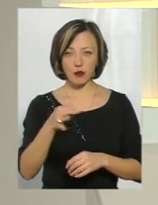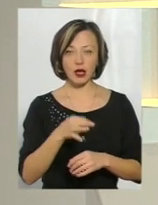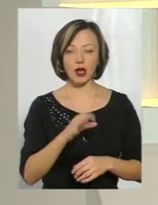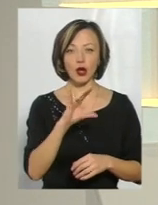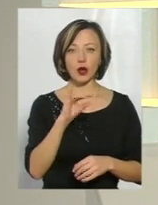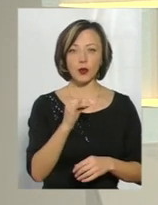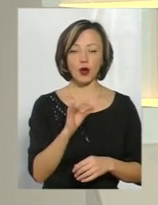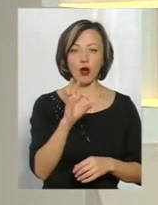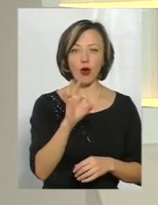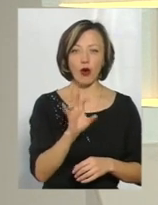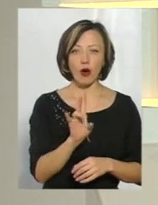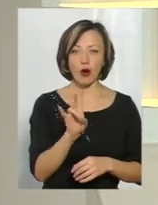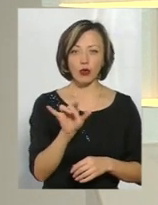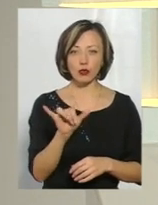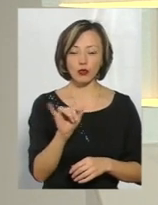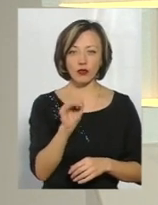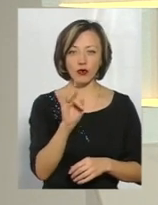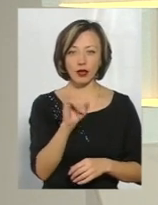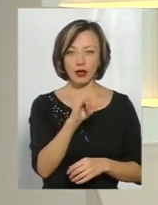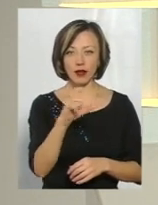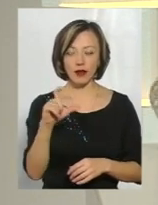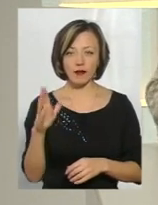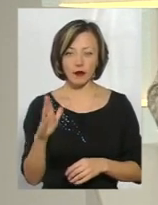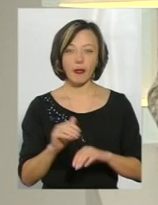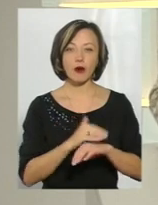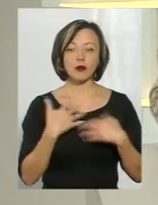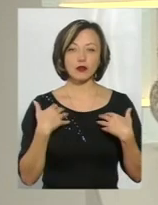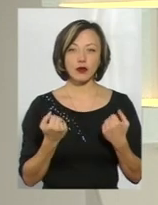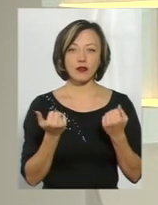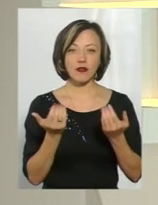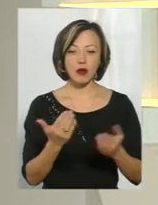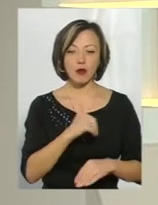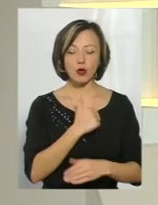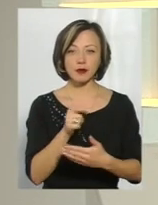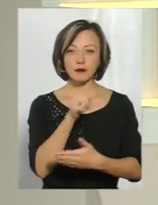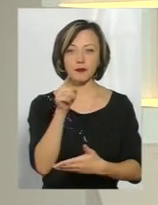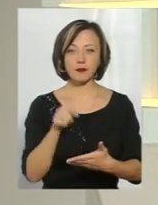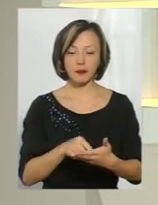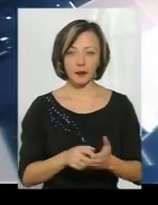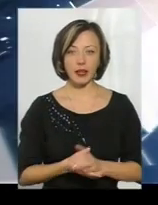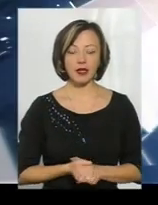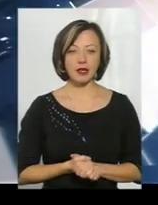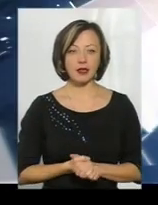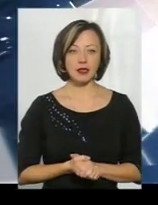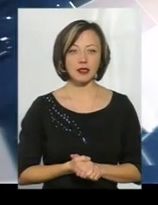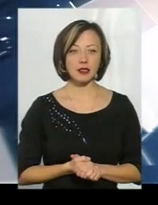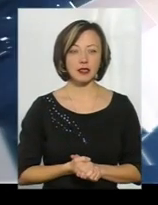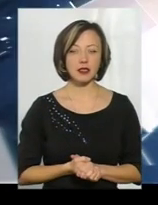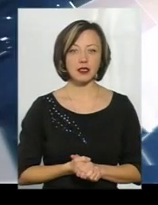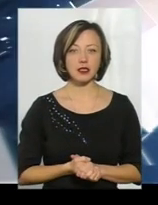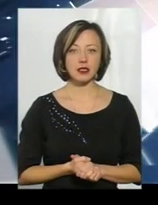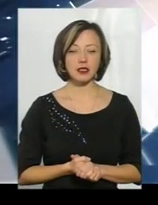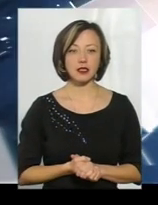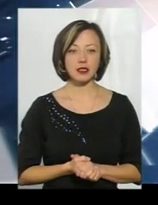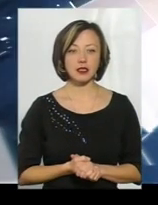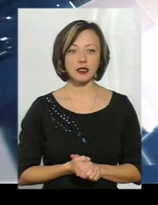Юрій Ануфрієв. Доброго здоров'я, пане Юрію. Хочеться вам поставити кілька запитань. Пане Юрію,